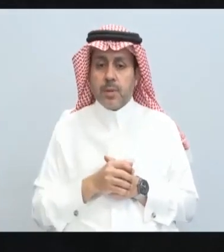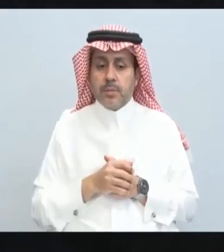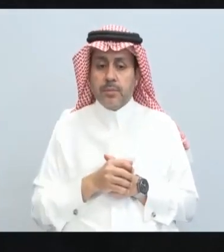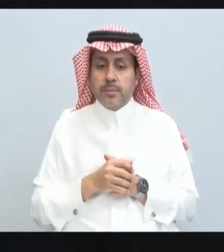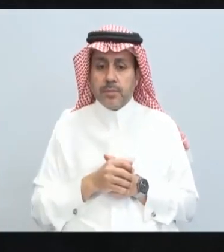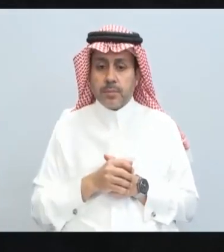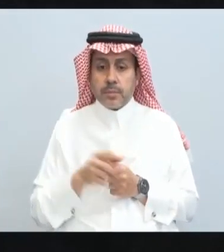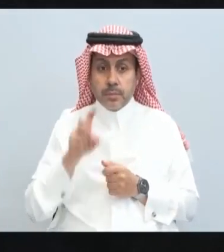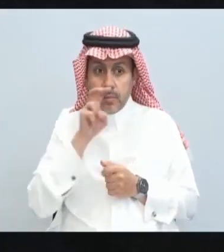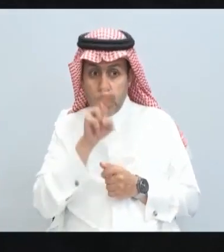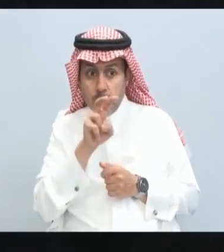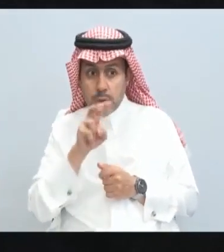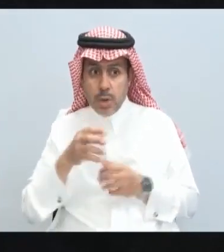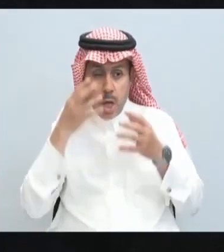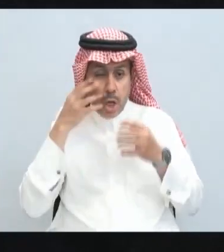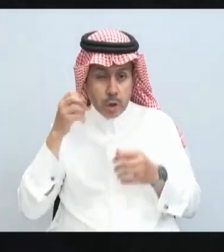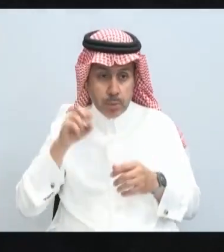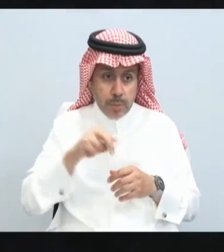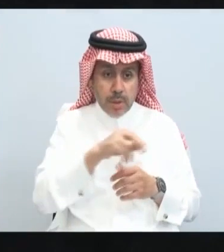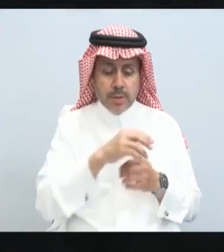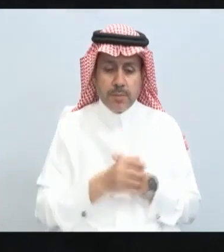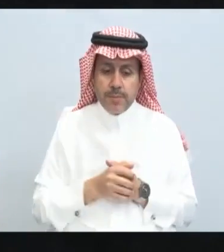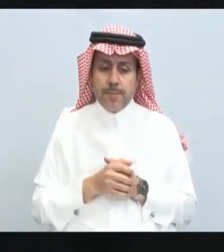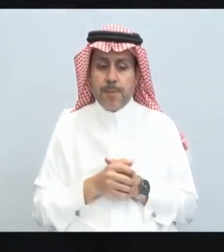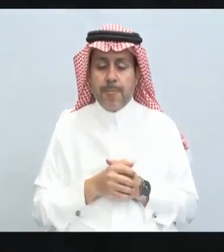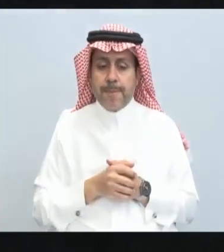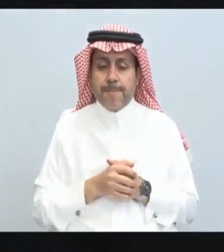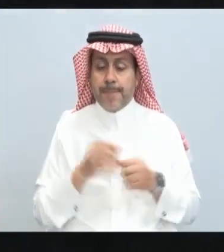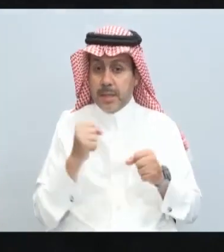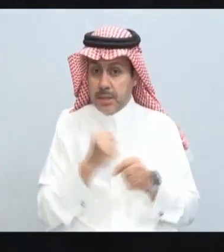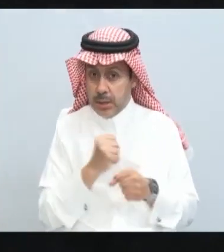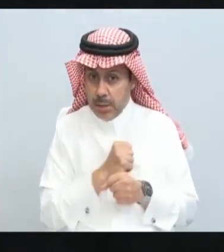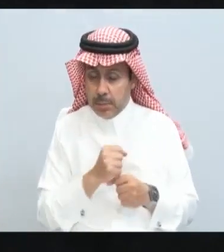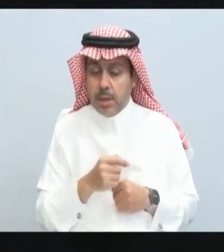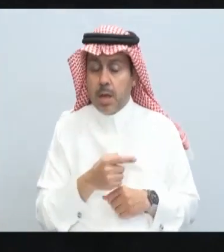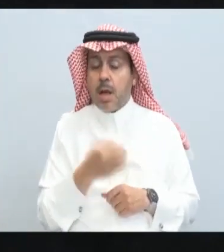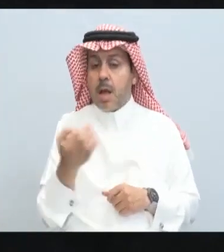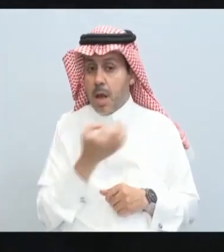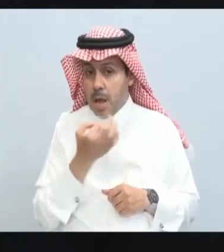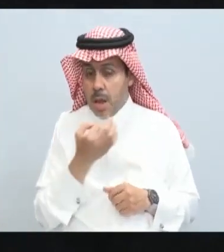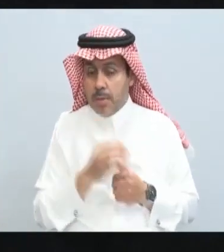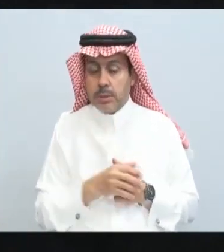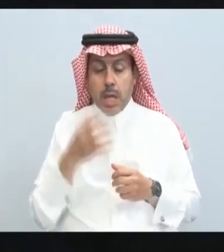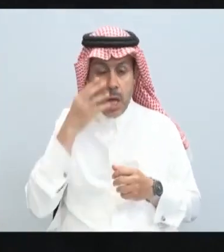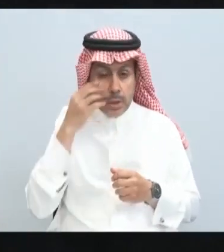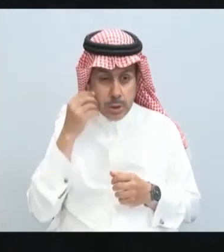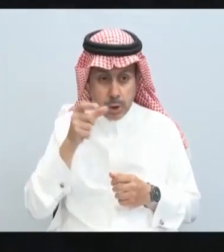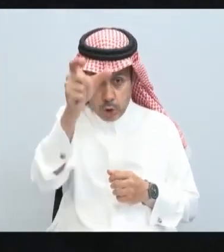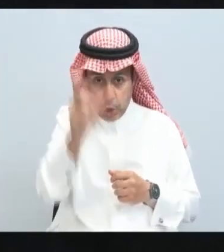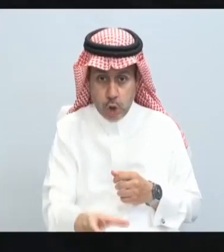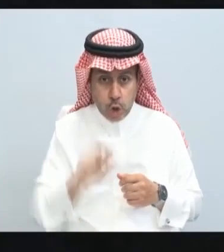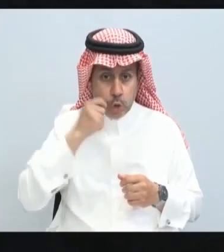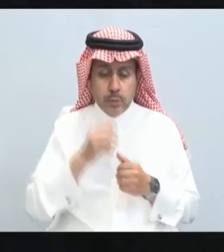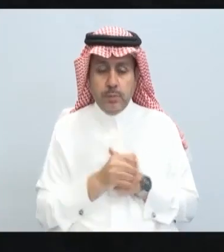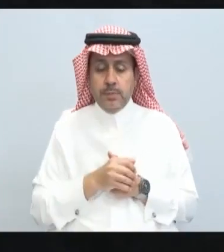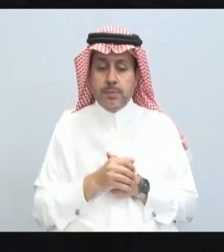لكن عندما اقول رايت اسدا يمشي بين الناس فهنا انا استخدمت كلمه اسد للرجل اقصد رجل يشبه الاسد فهنا